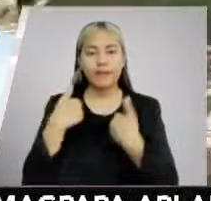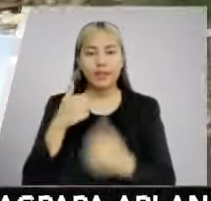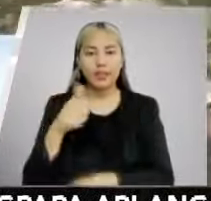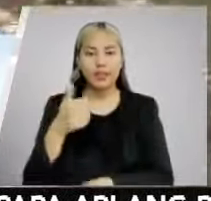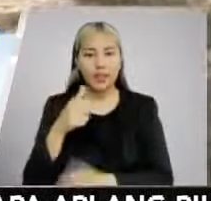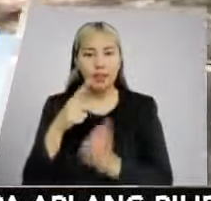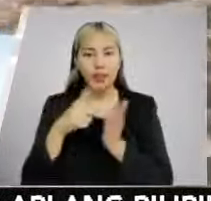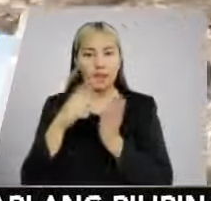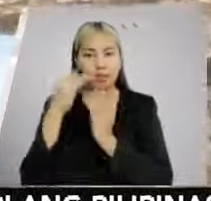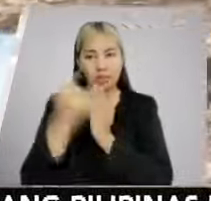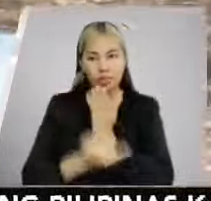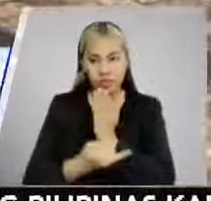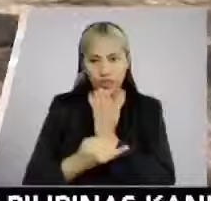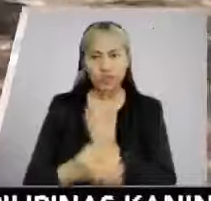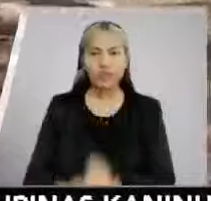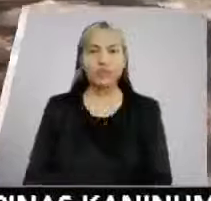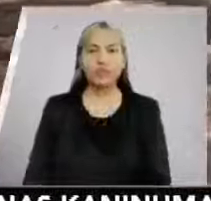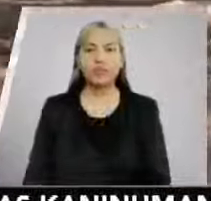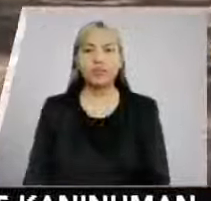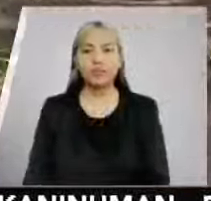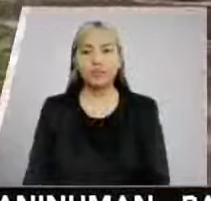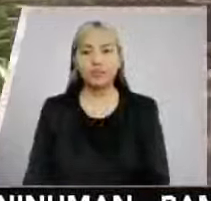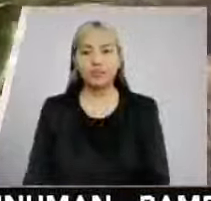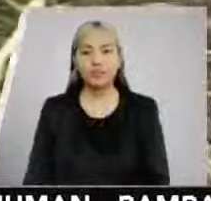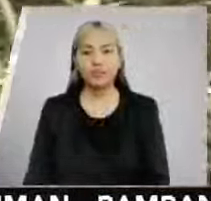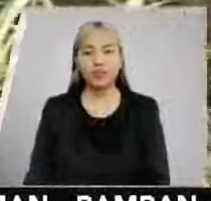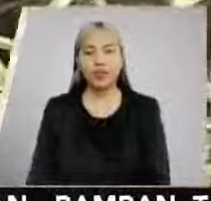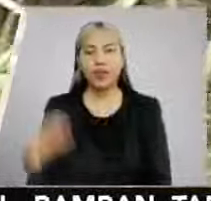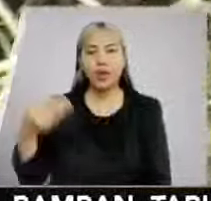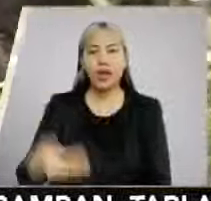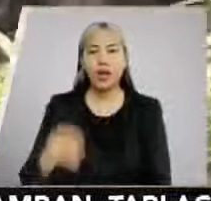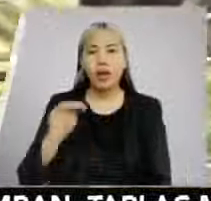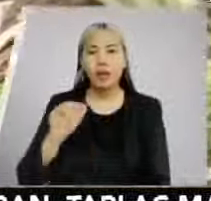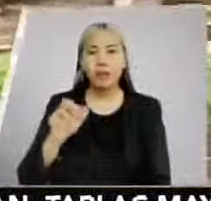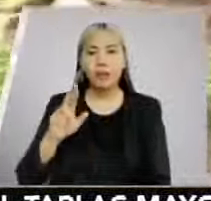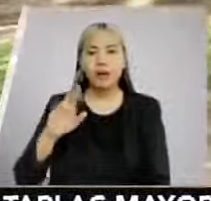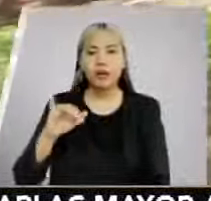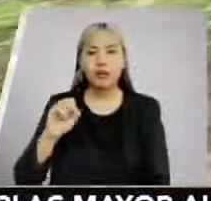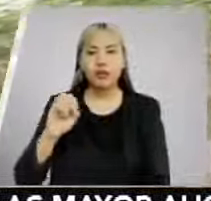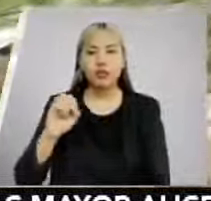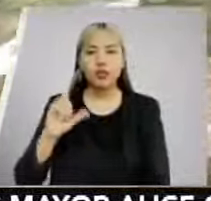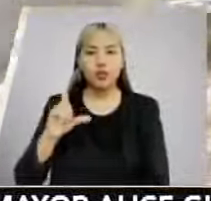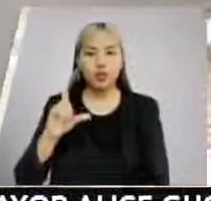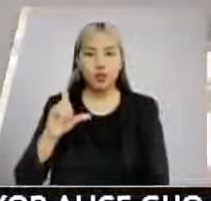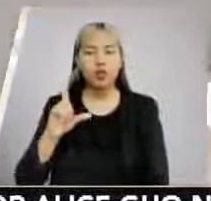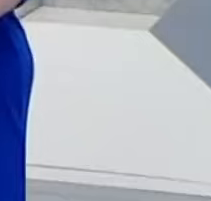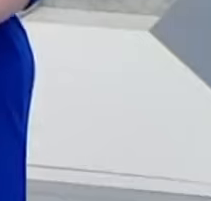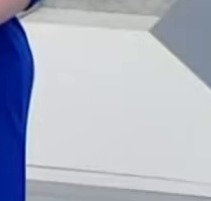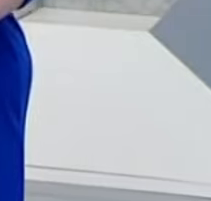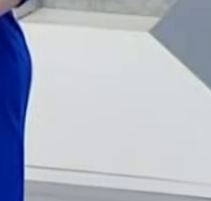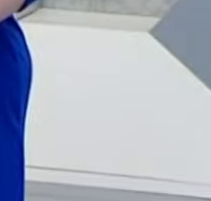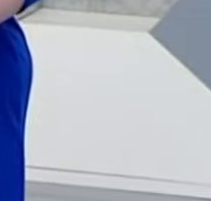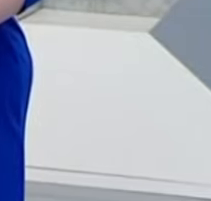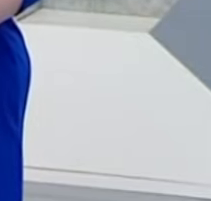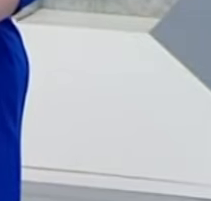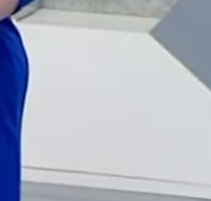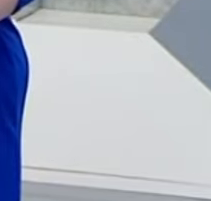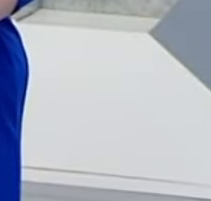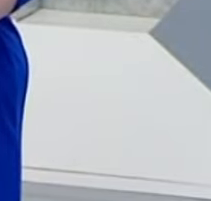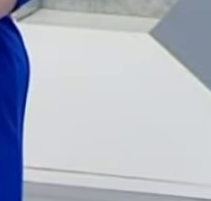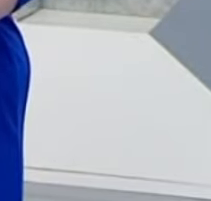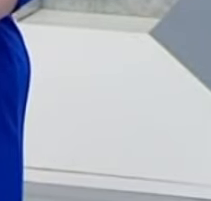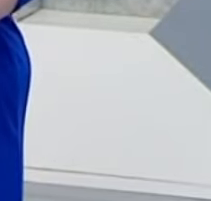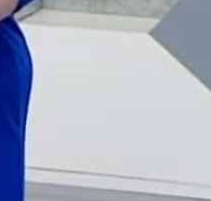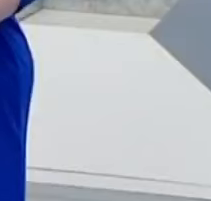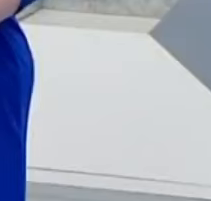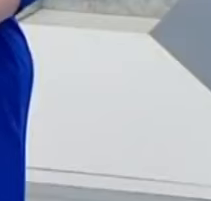President. Marisol Abdurrahman, nagbabalita para sa GMA Integrated News. Kapuso, para sa